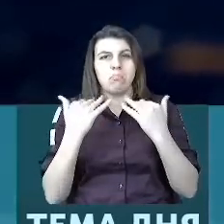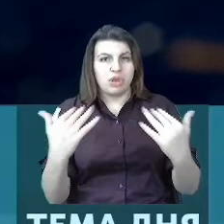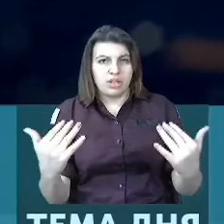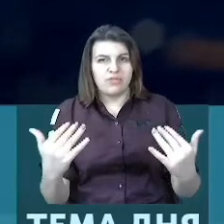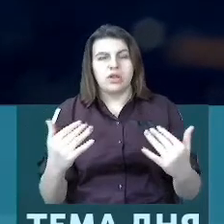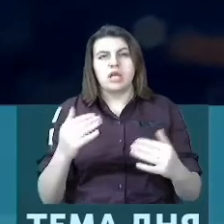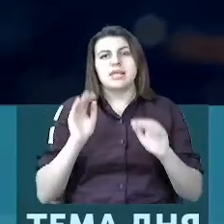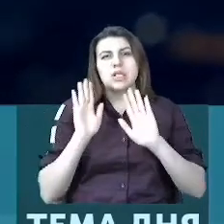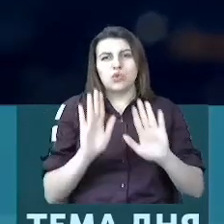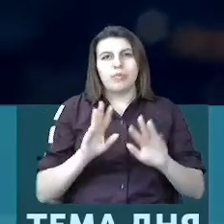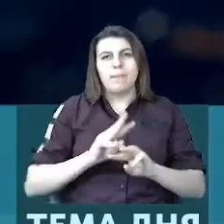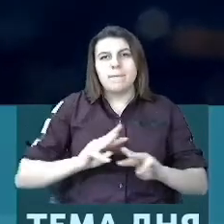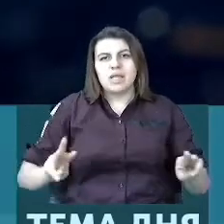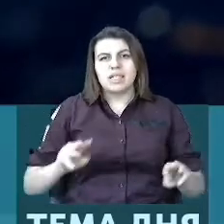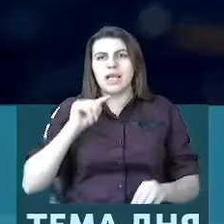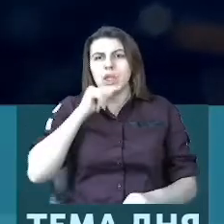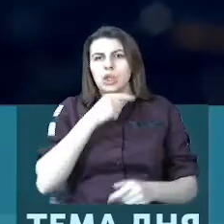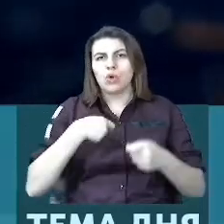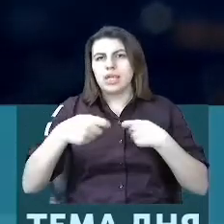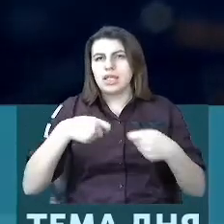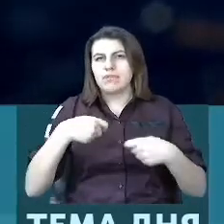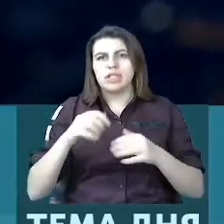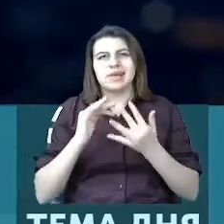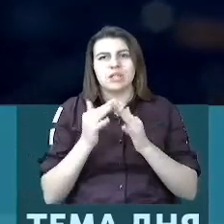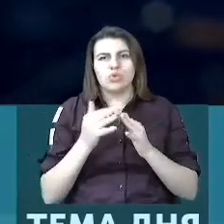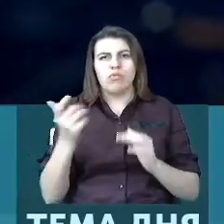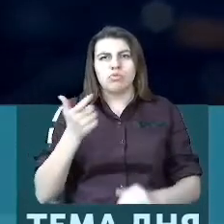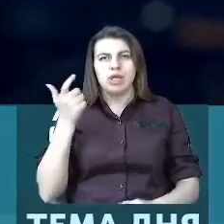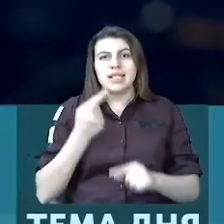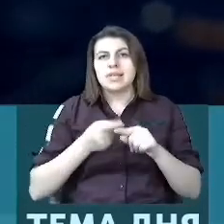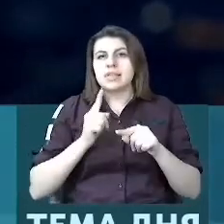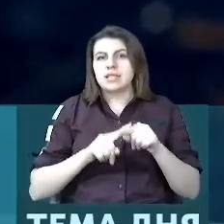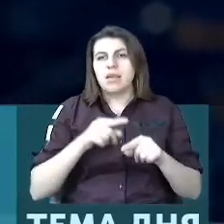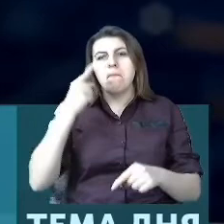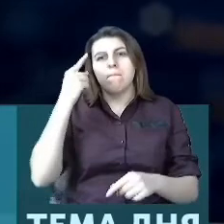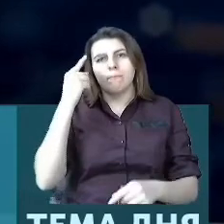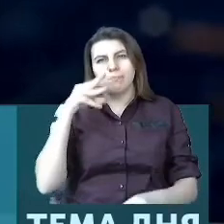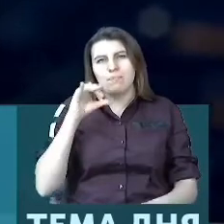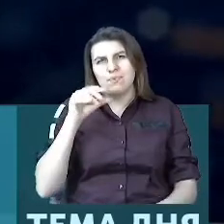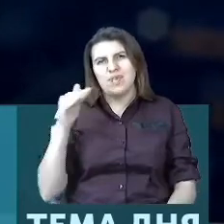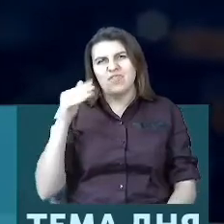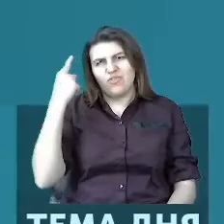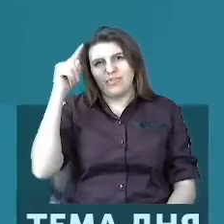економіки, торгівлі та сільського господарства, сказала, що це міф. Давайте послухаємо разом з вами.